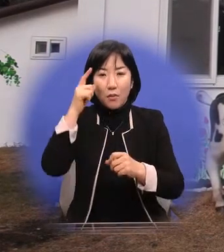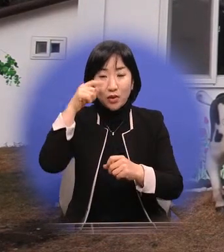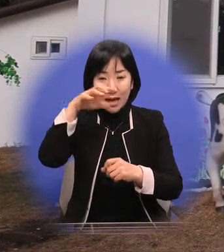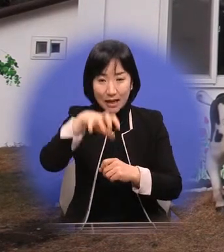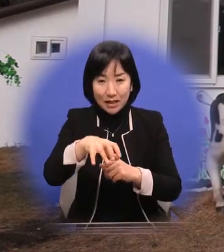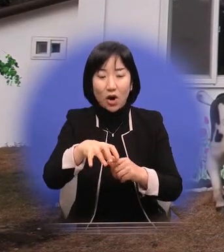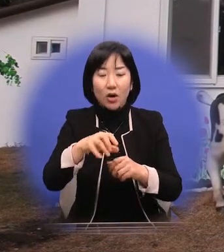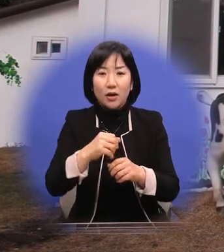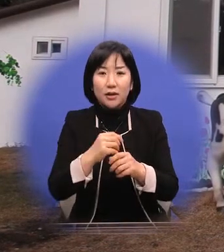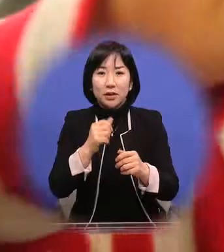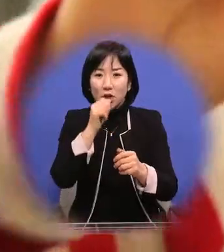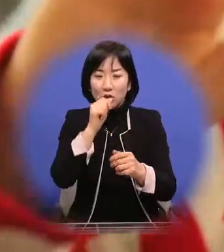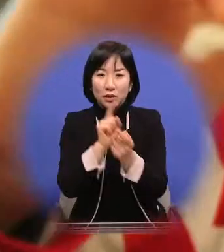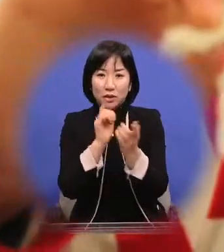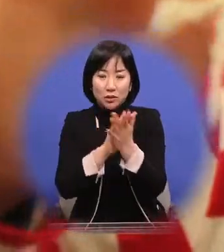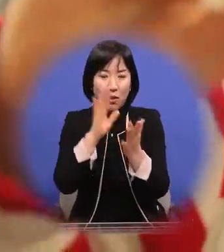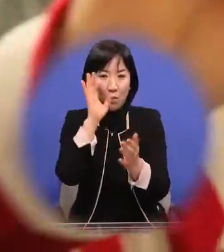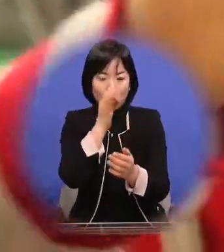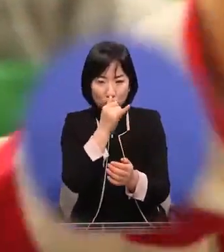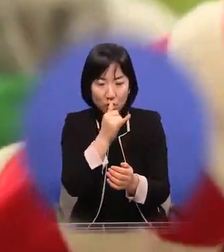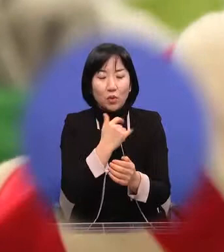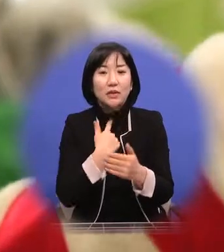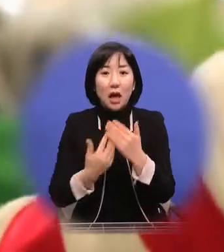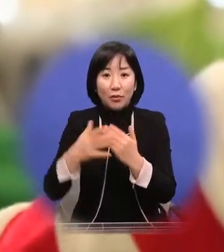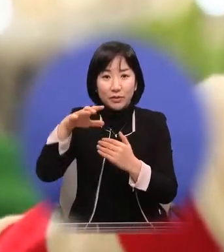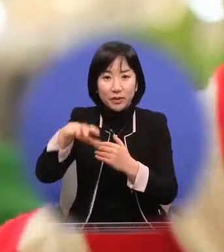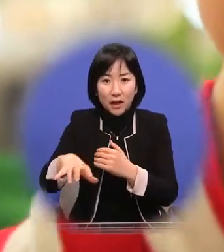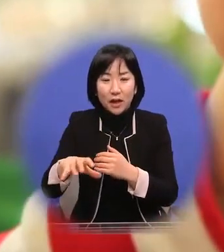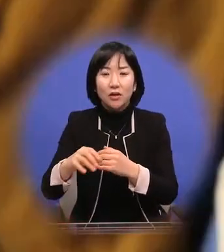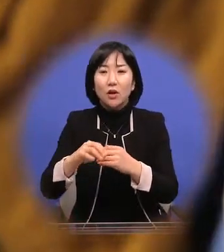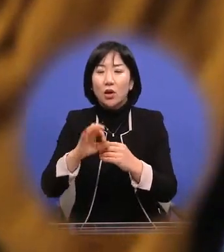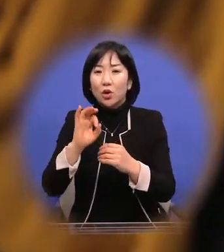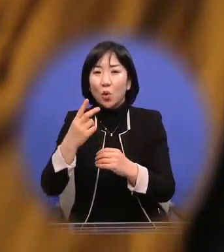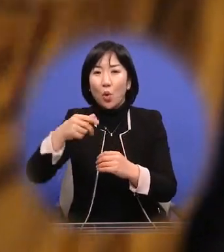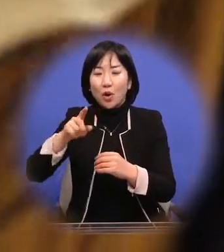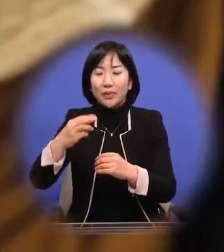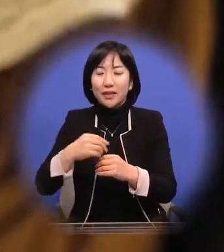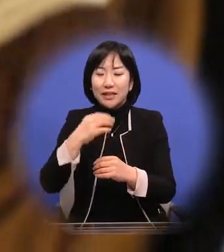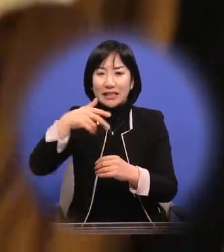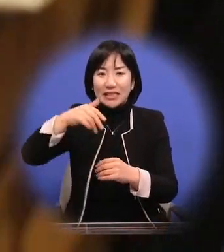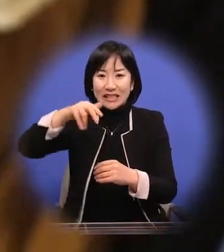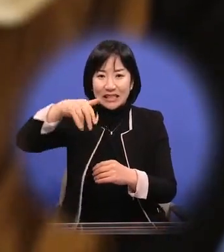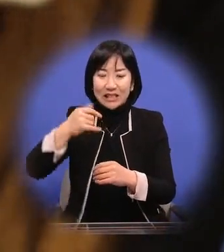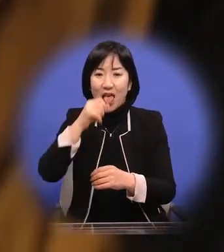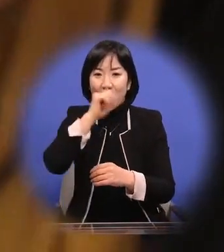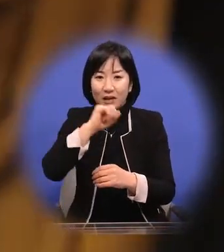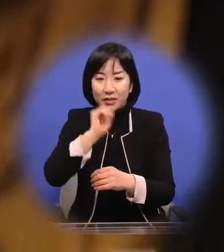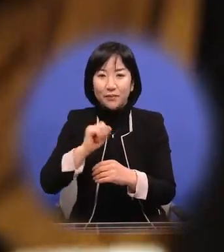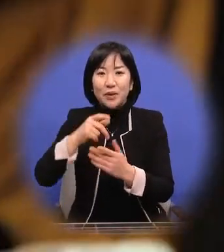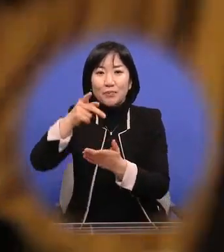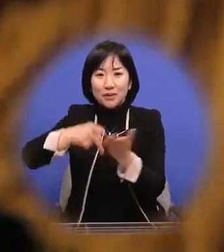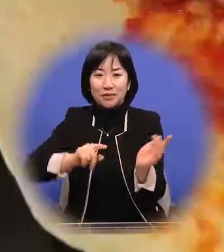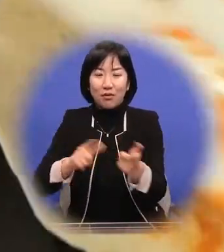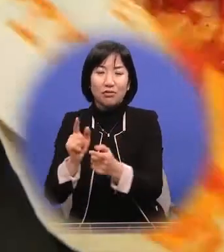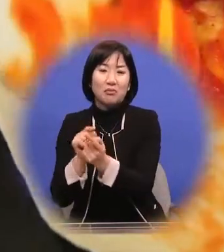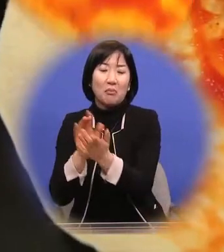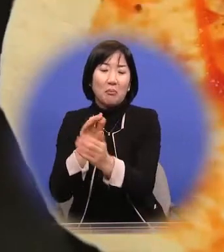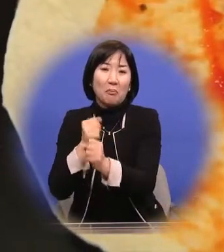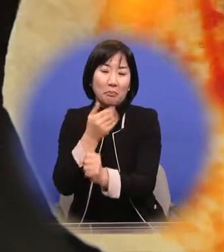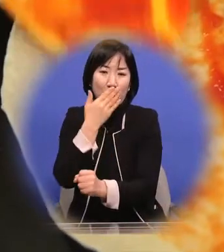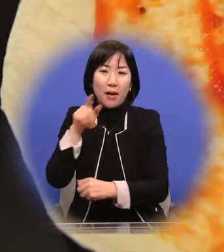목장에서는 젖소들을 직접 볼 수 있고 체험장에는 요거트와 치즈, 아이스크림, 피자 등을 직접 만들 수도 있습니다.